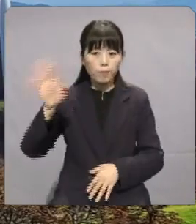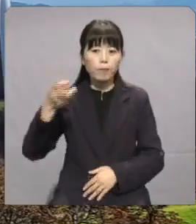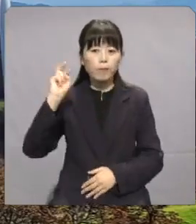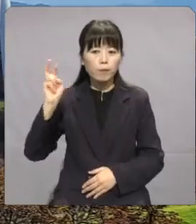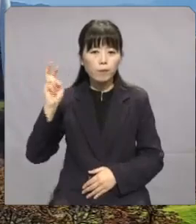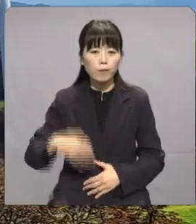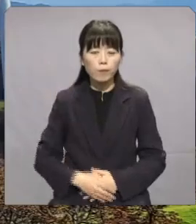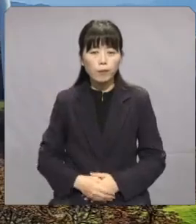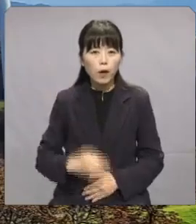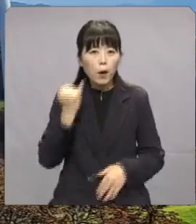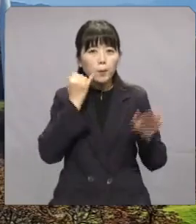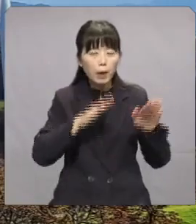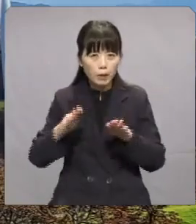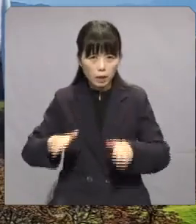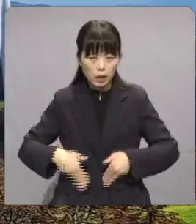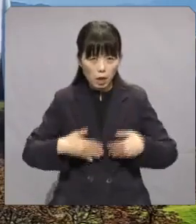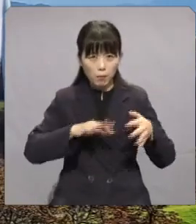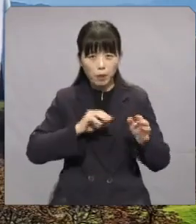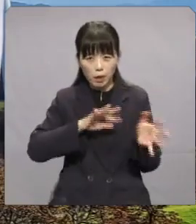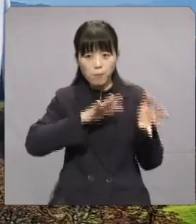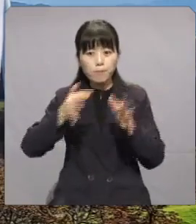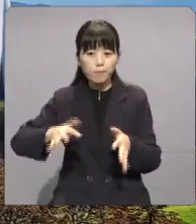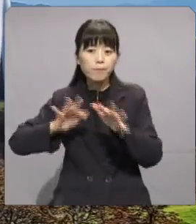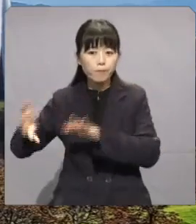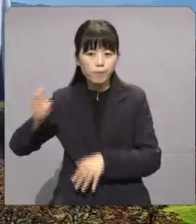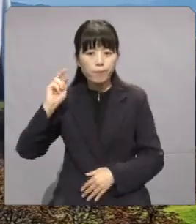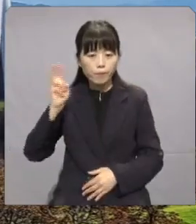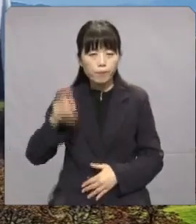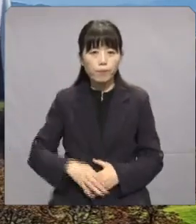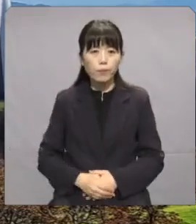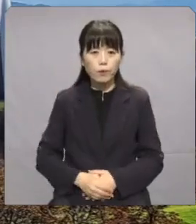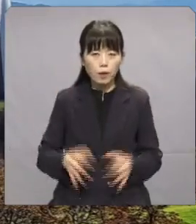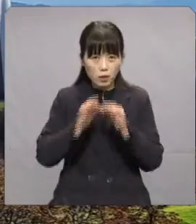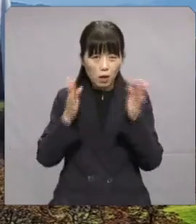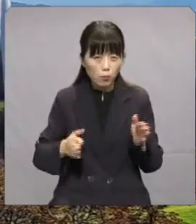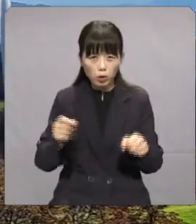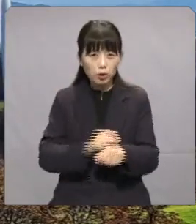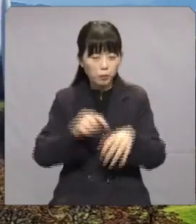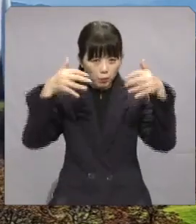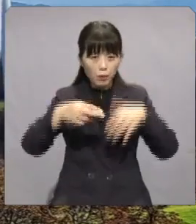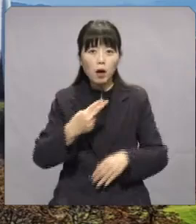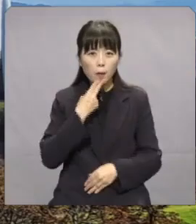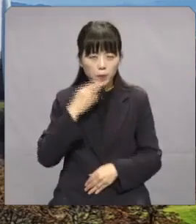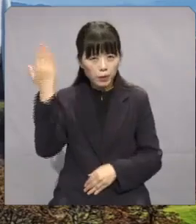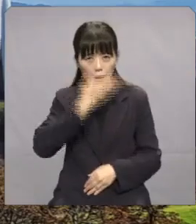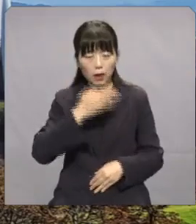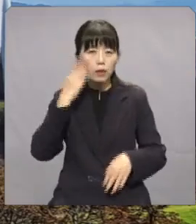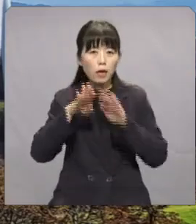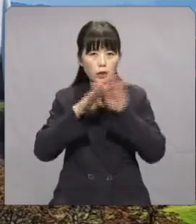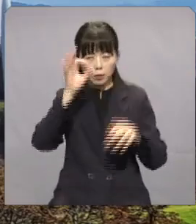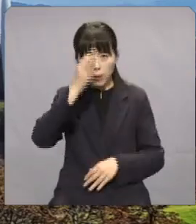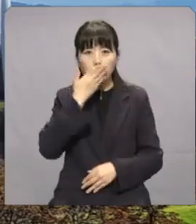벌어지겠습니다 바다의 물결은 남해상에서 조금 높게 일겠습니다 당분간 별다른 비예보 없이 맑은 날씨가